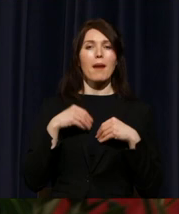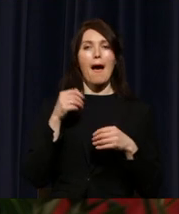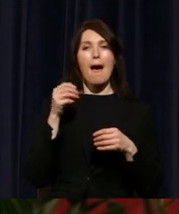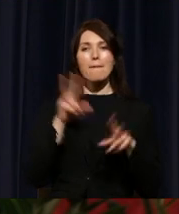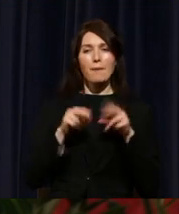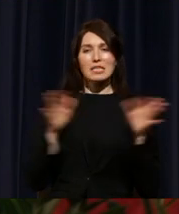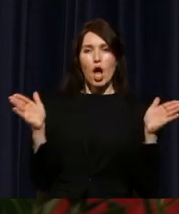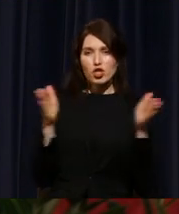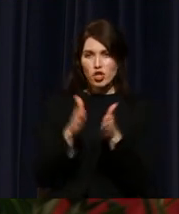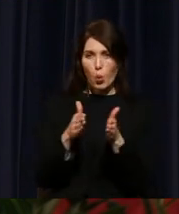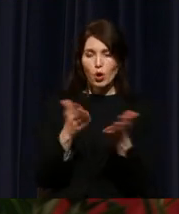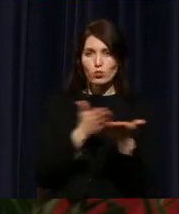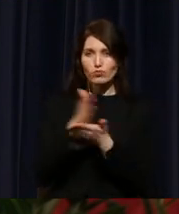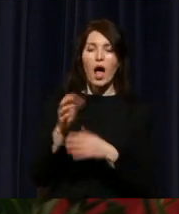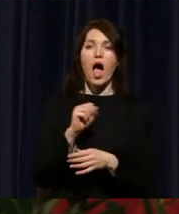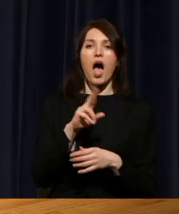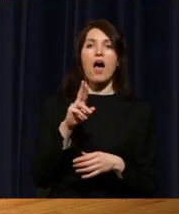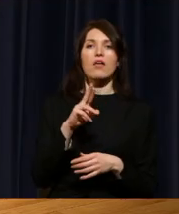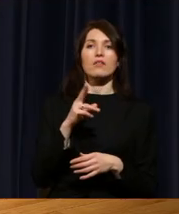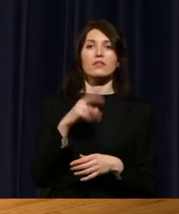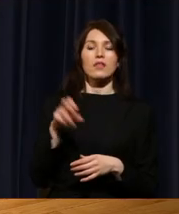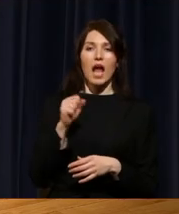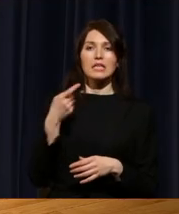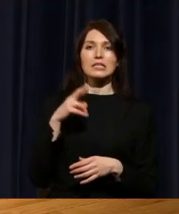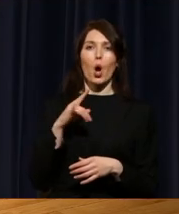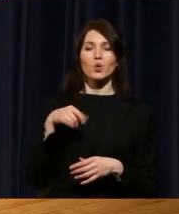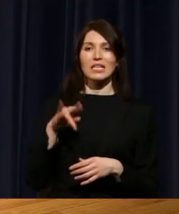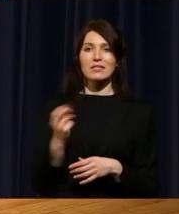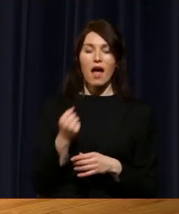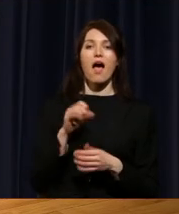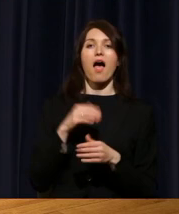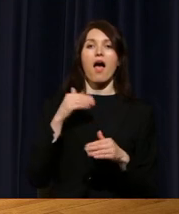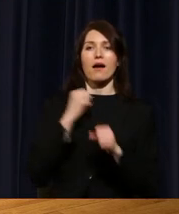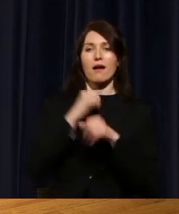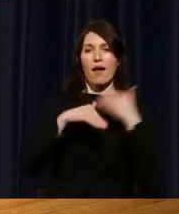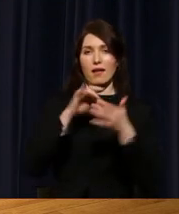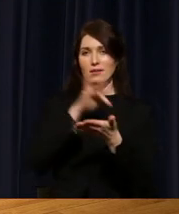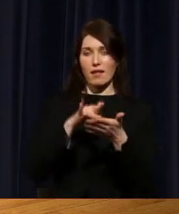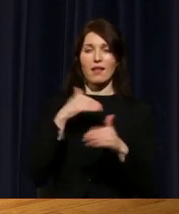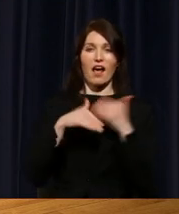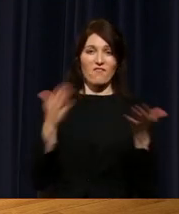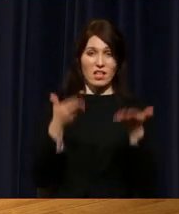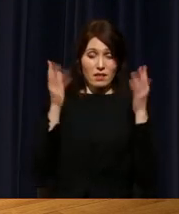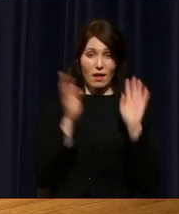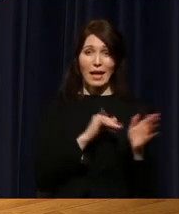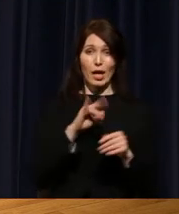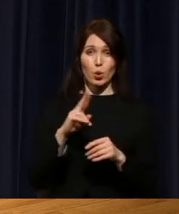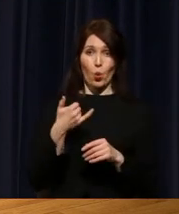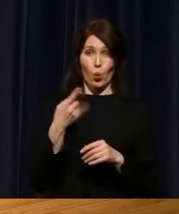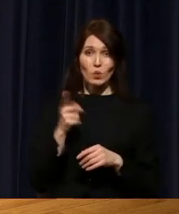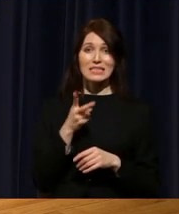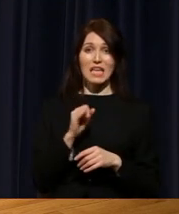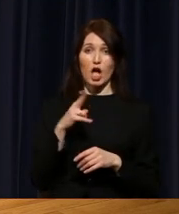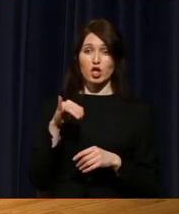sašaurināt. Anta Strautiņa ir RSU karjeras centra karjeras izaugsmas veicinātāja, un savukārt Ingus